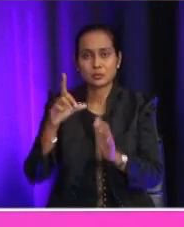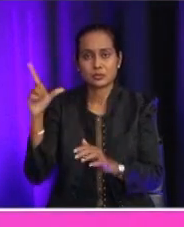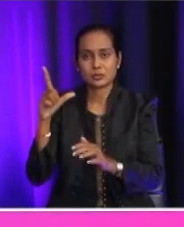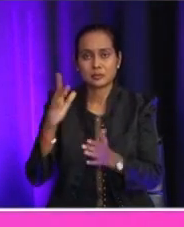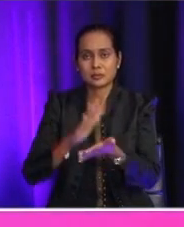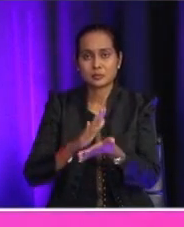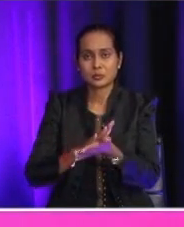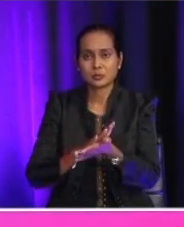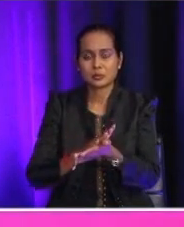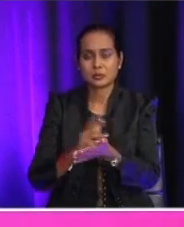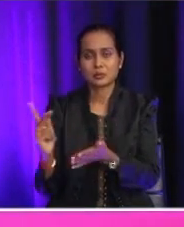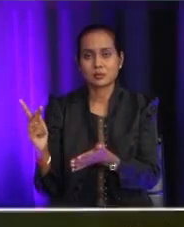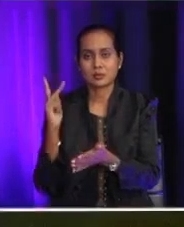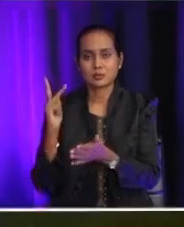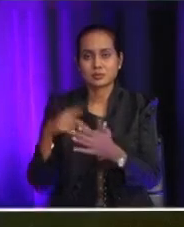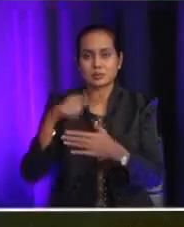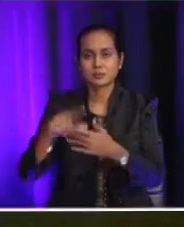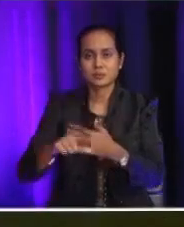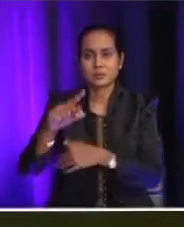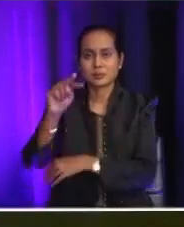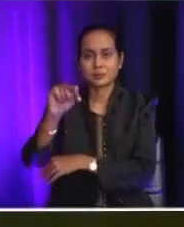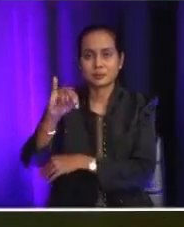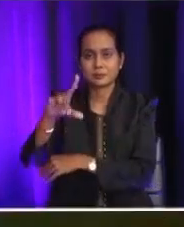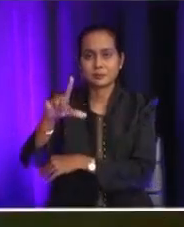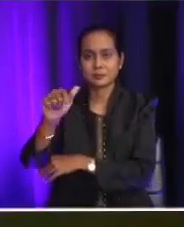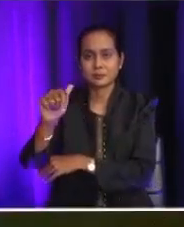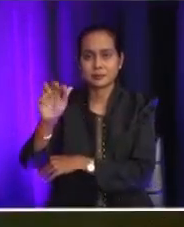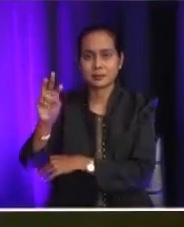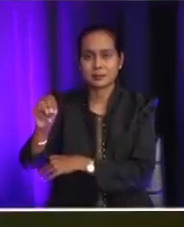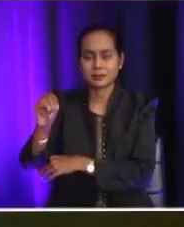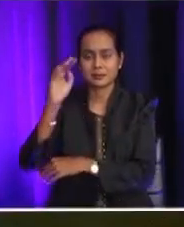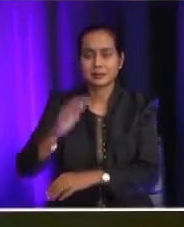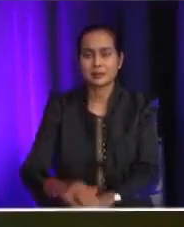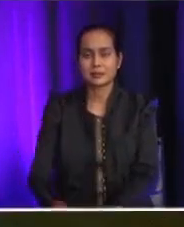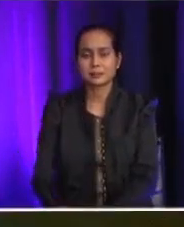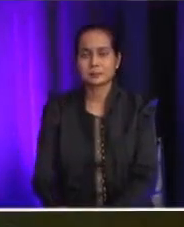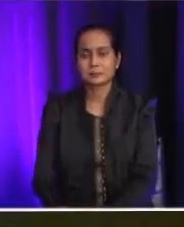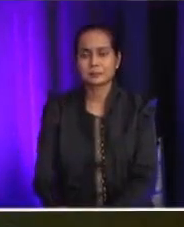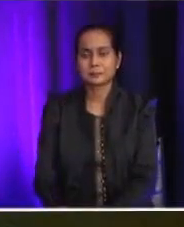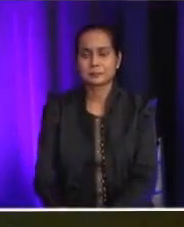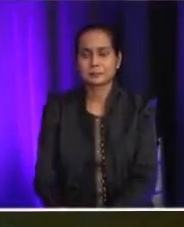NILAM. Bagus ya. Maksud dia sekolah memperkasakan program NILAM.